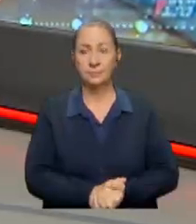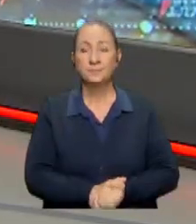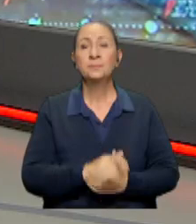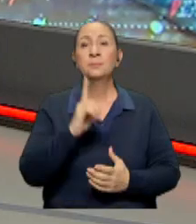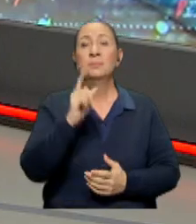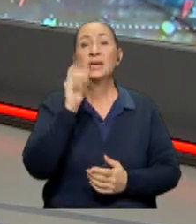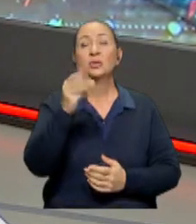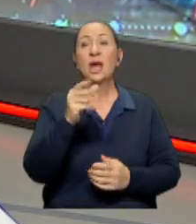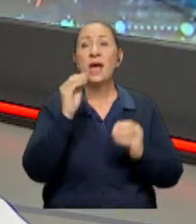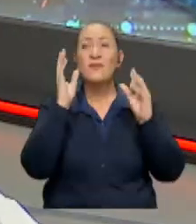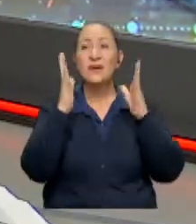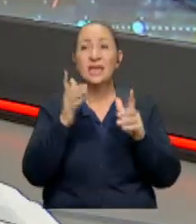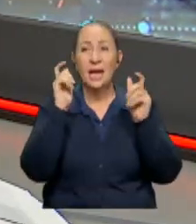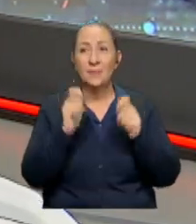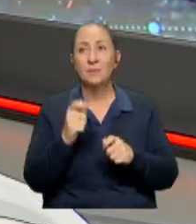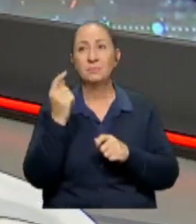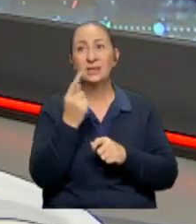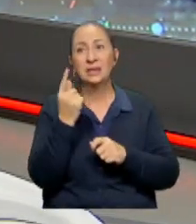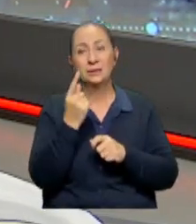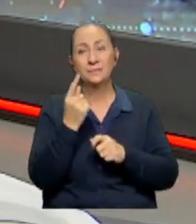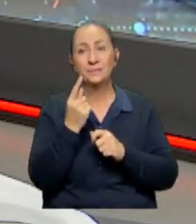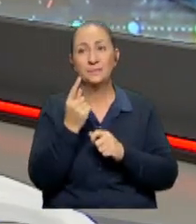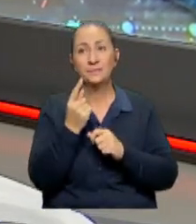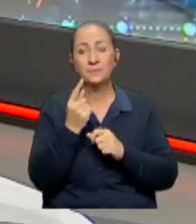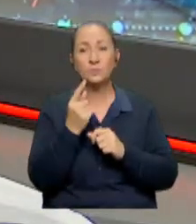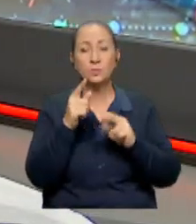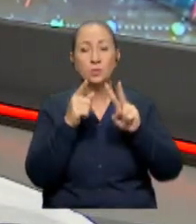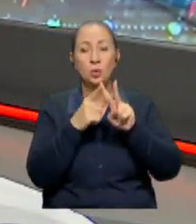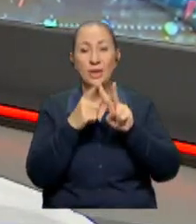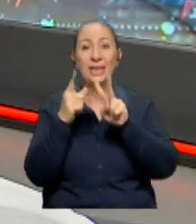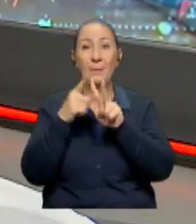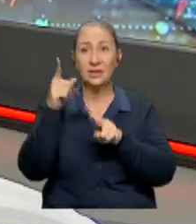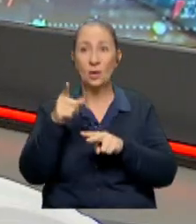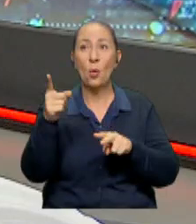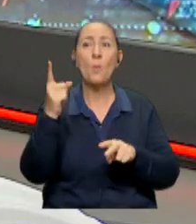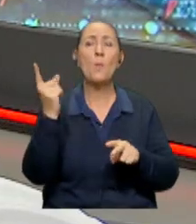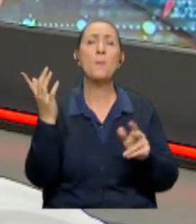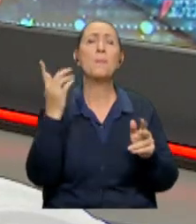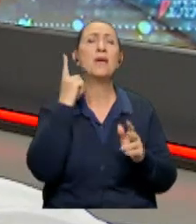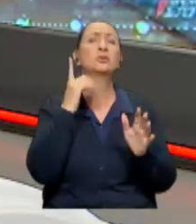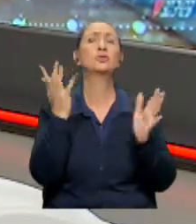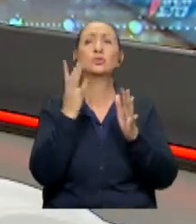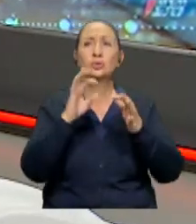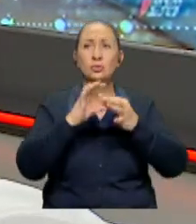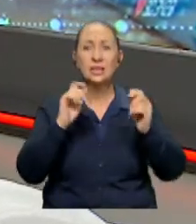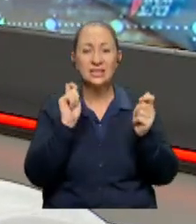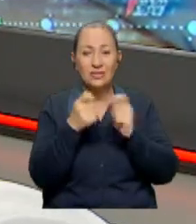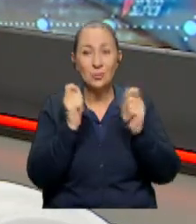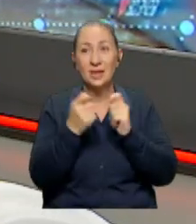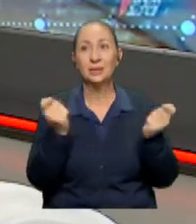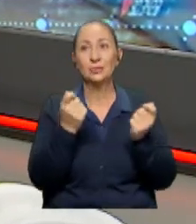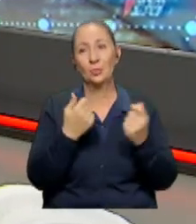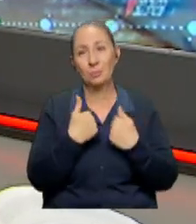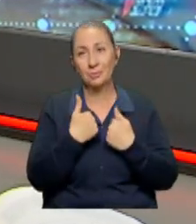Birkaç gündür en çok yaptığım şeylerden biri Nurettin Nebati'nin o meşhur paragrafı konuşmasındaki, onu çevirmeye